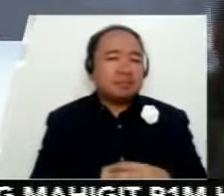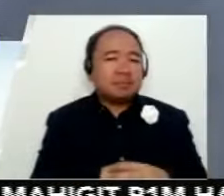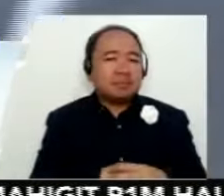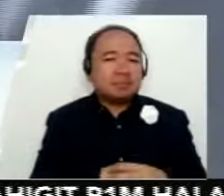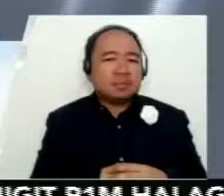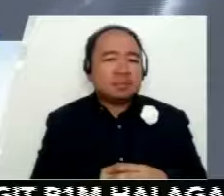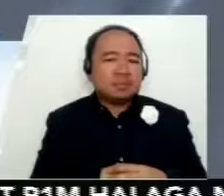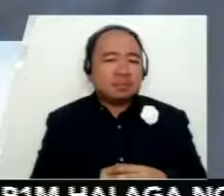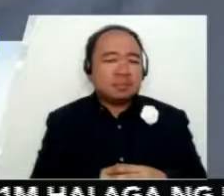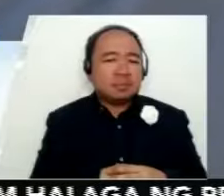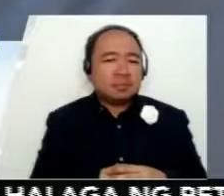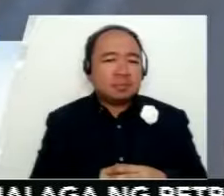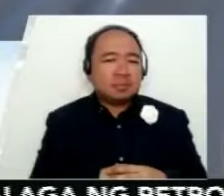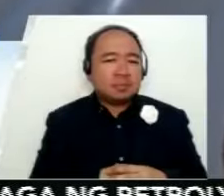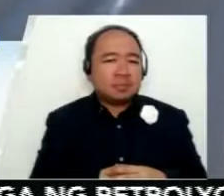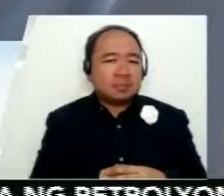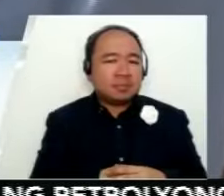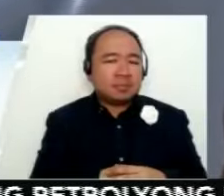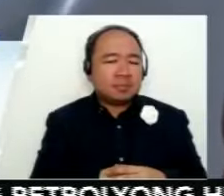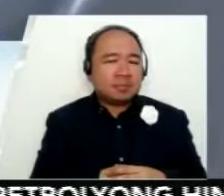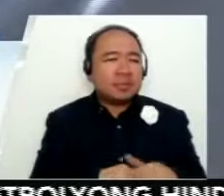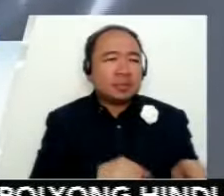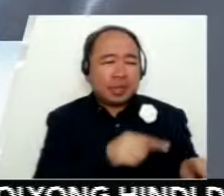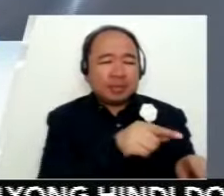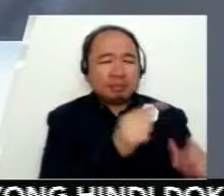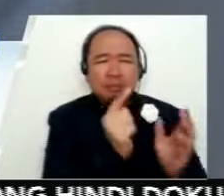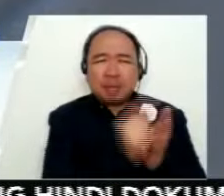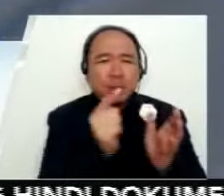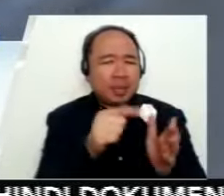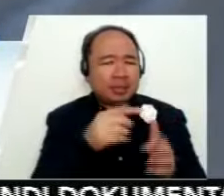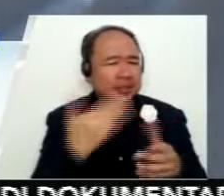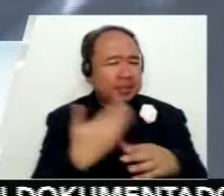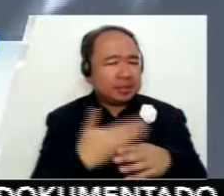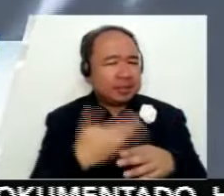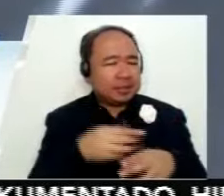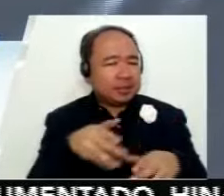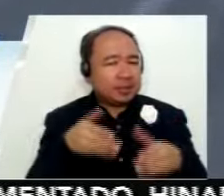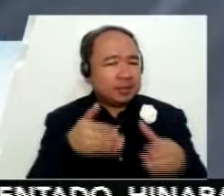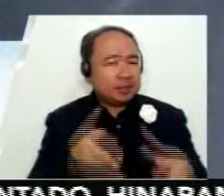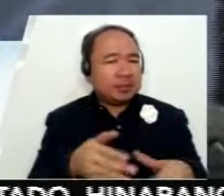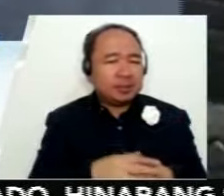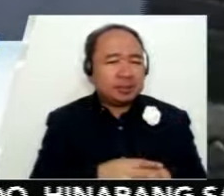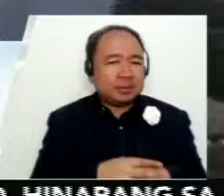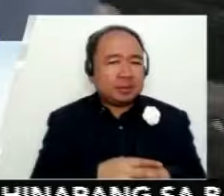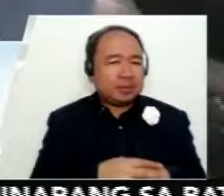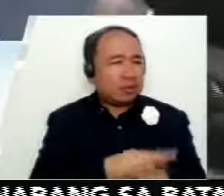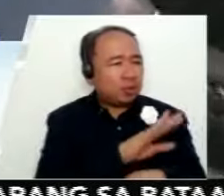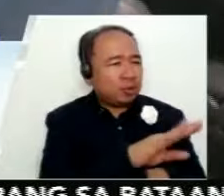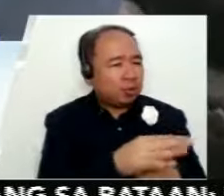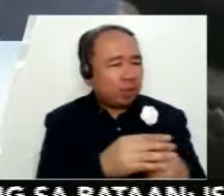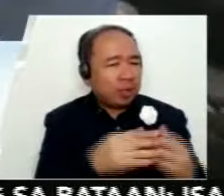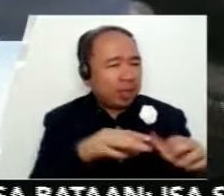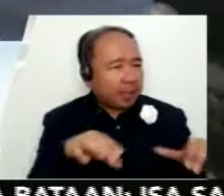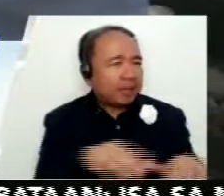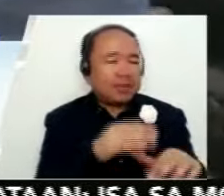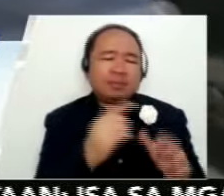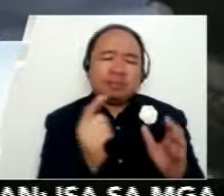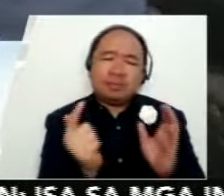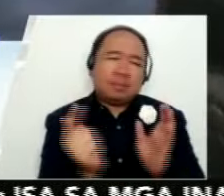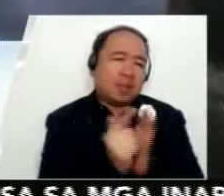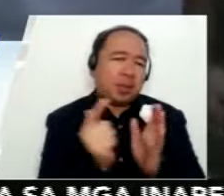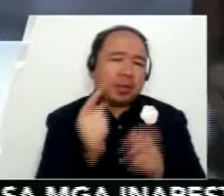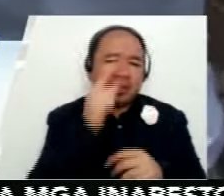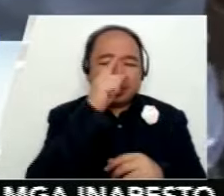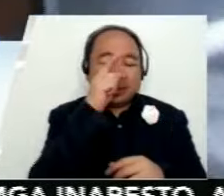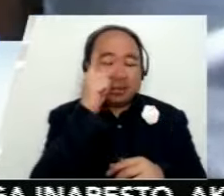labas? Bawal din eh. Bawal yung ginagawa niyo, pag-uwi na ganyan. Kasi wala na nawawala na sa